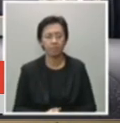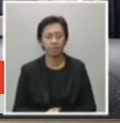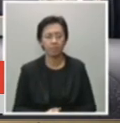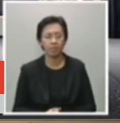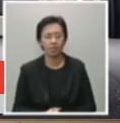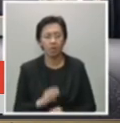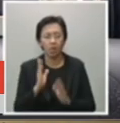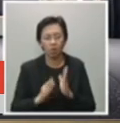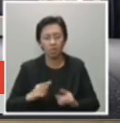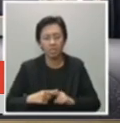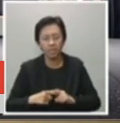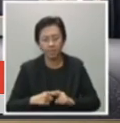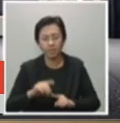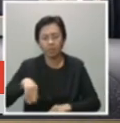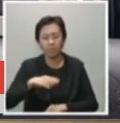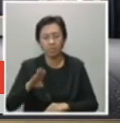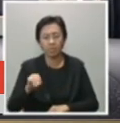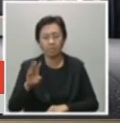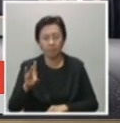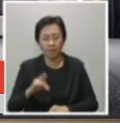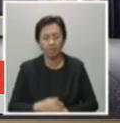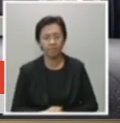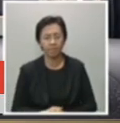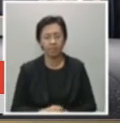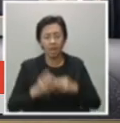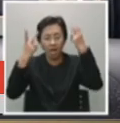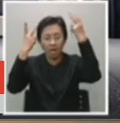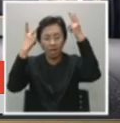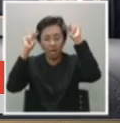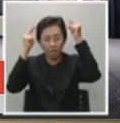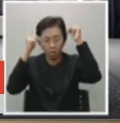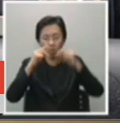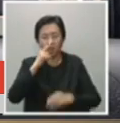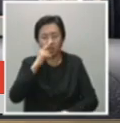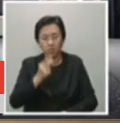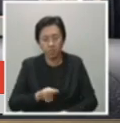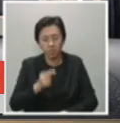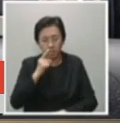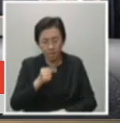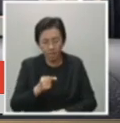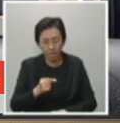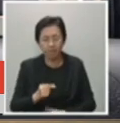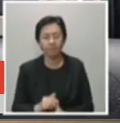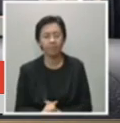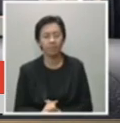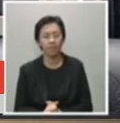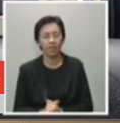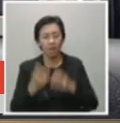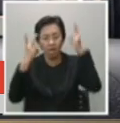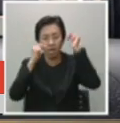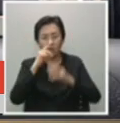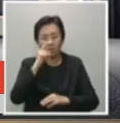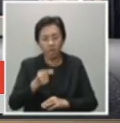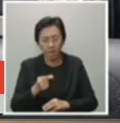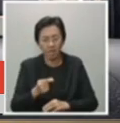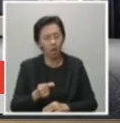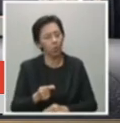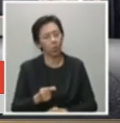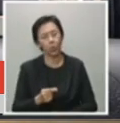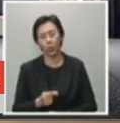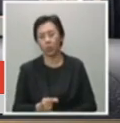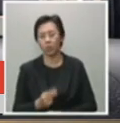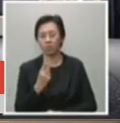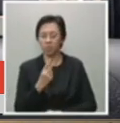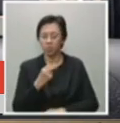มีผู้บาดเจ็บ48คนนายกรัฐมนตรีของนิวซีแลนด์ค่ะนางจาซินดาอาเดนได้แสดงวุฒิภาวะ